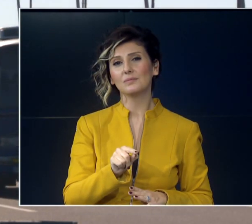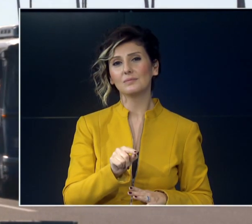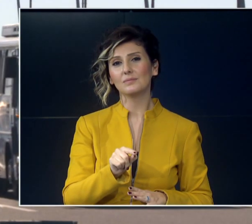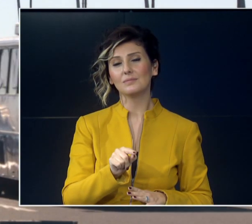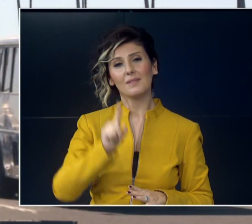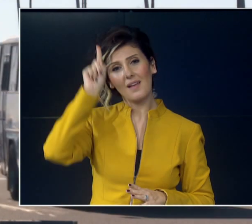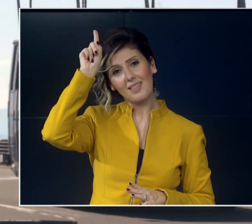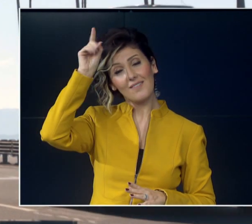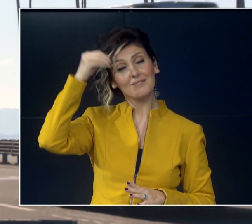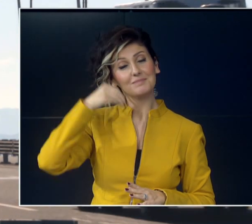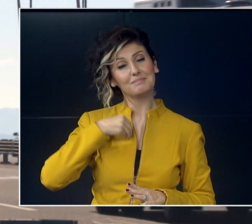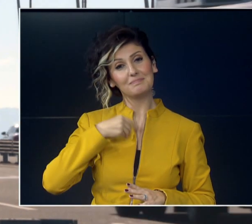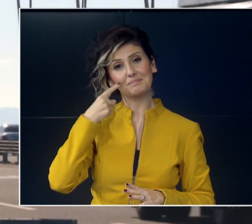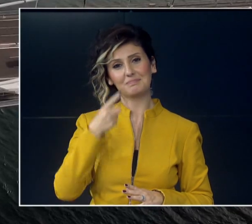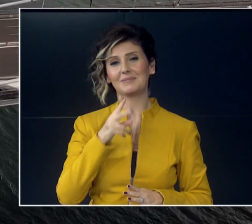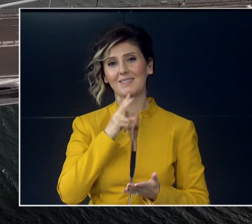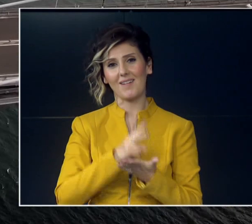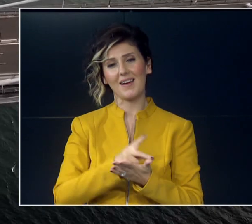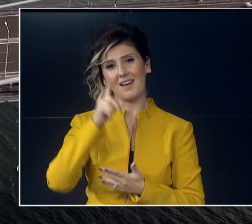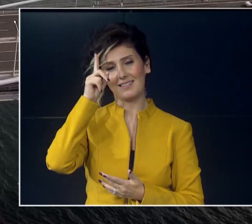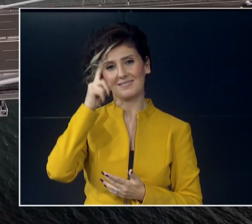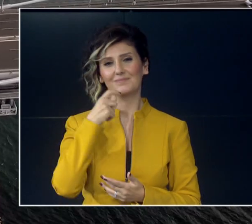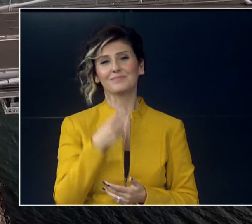takdir Mevla'nın.